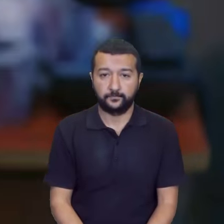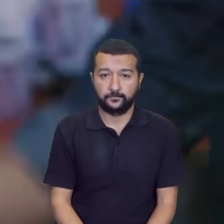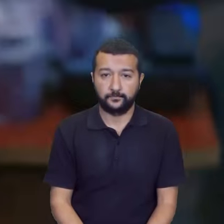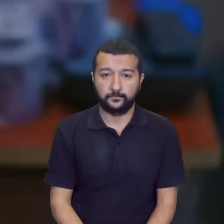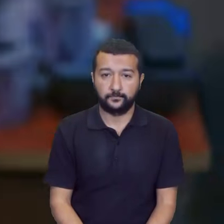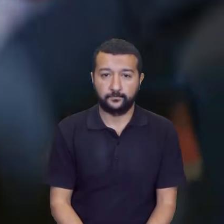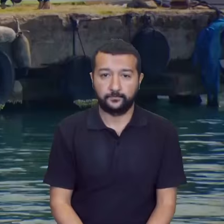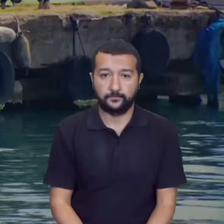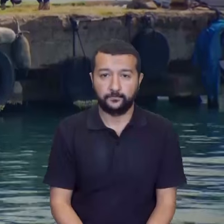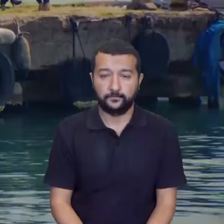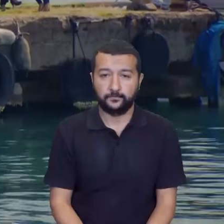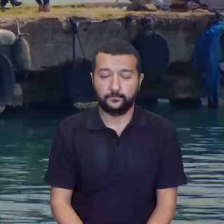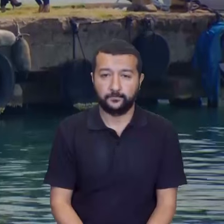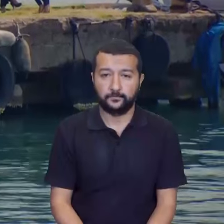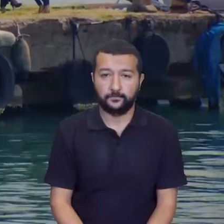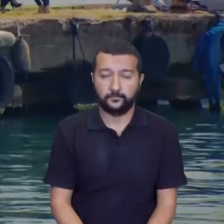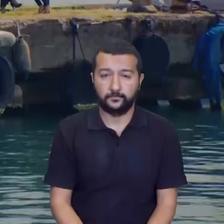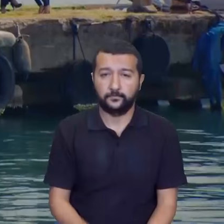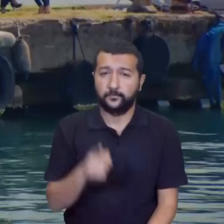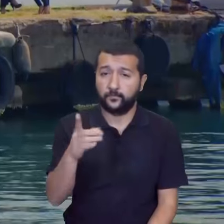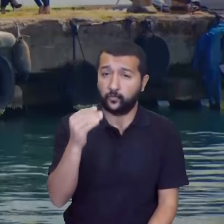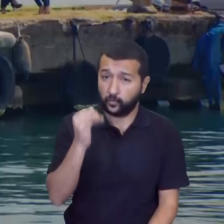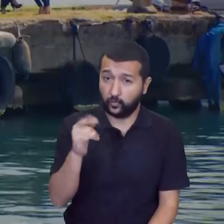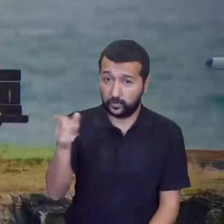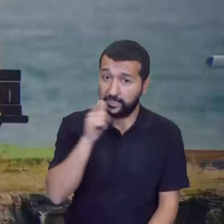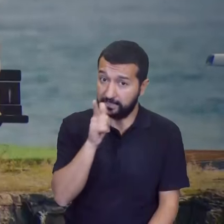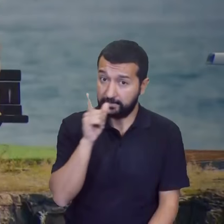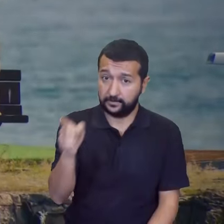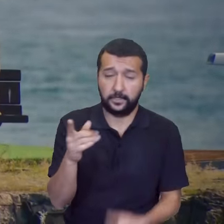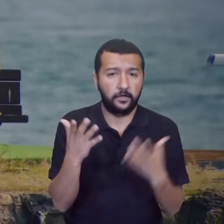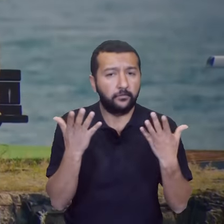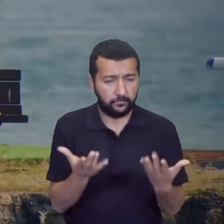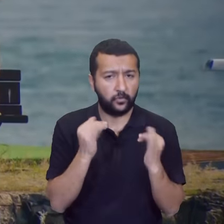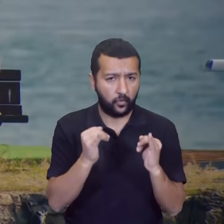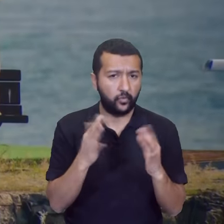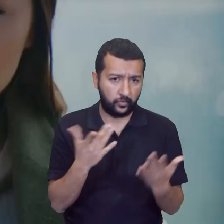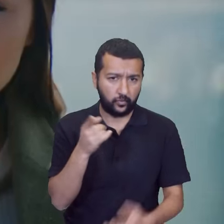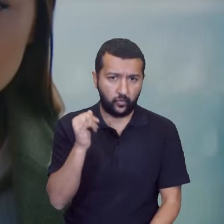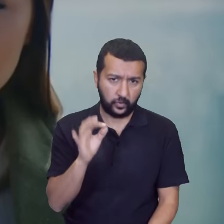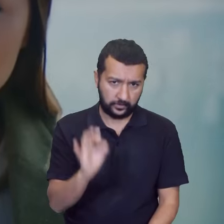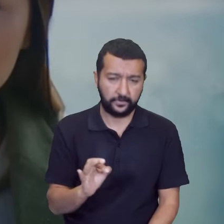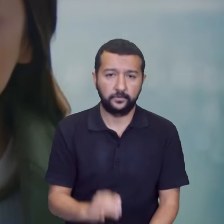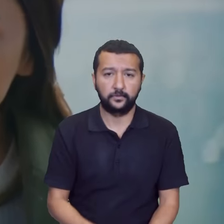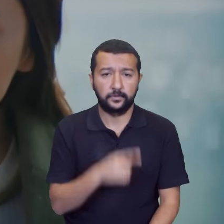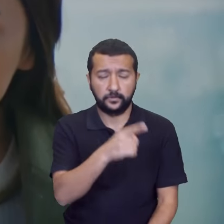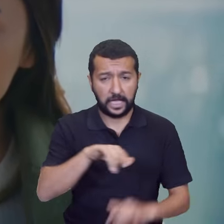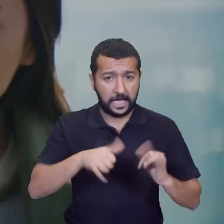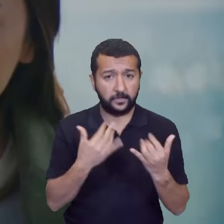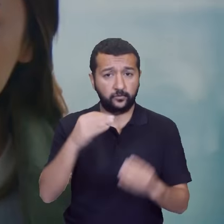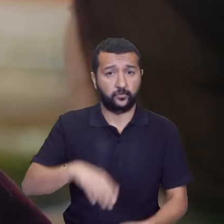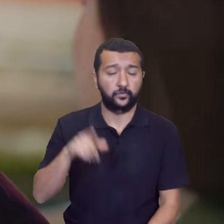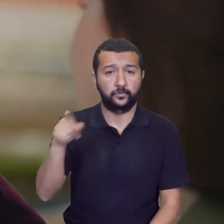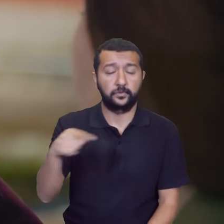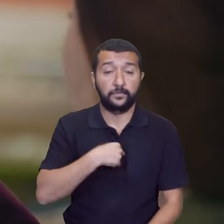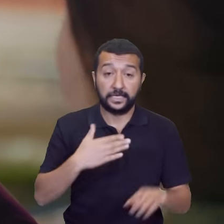ki hızla geçti. İskele. Çok mu kötüydü sesi? Nasıl olmasını bekliyorsun Tır? Kötüydü tabii. Dağılmıştı çocuk